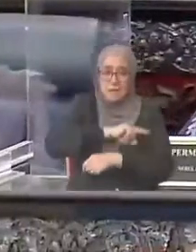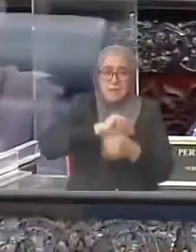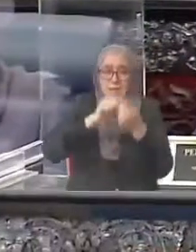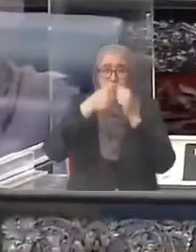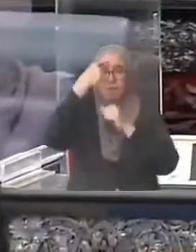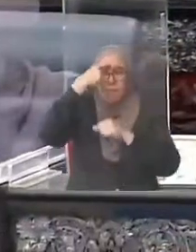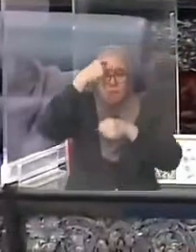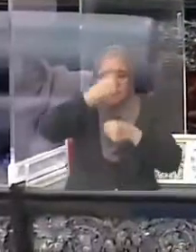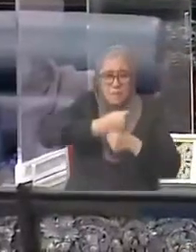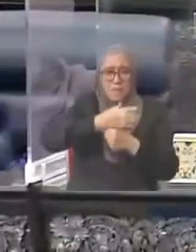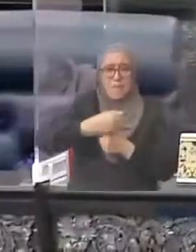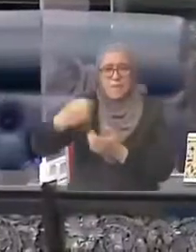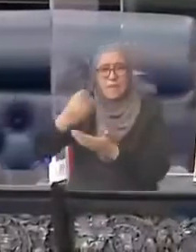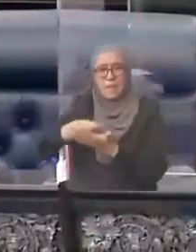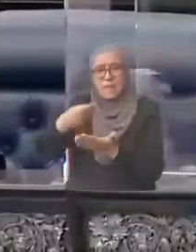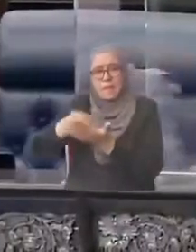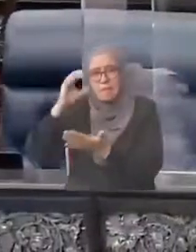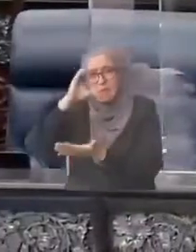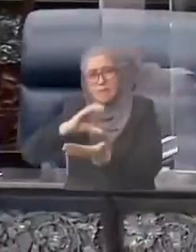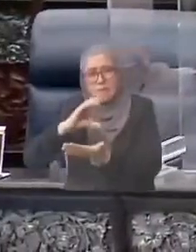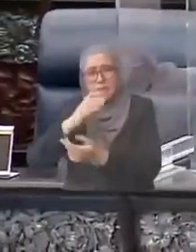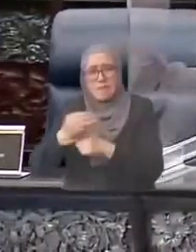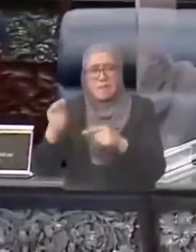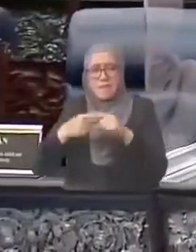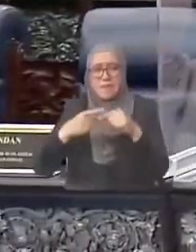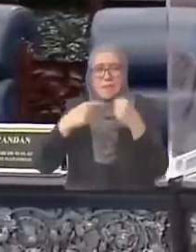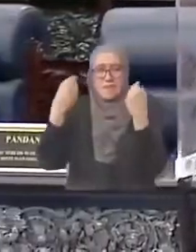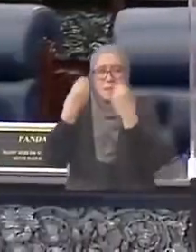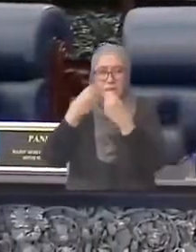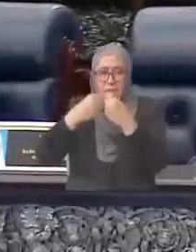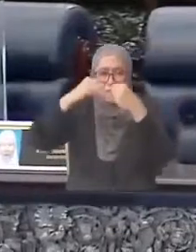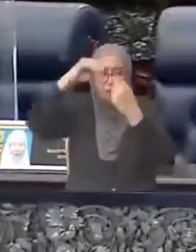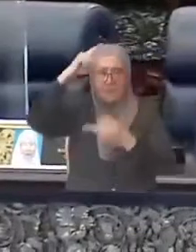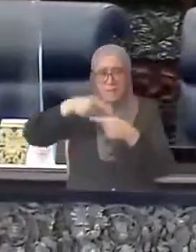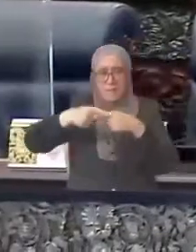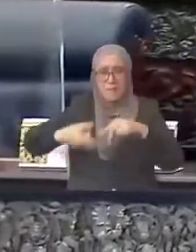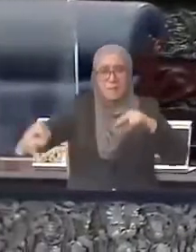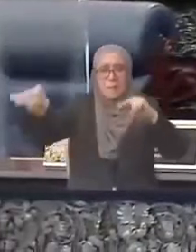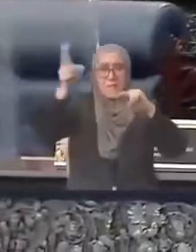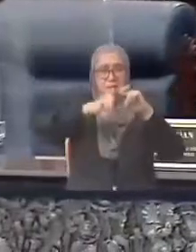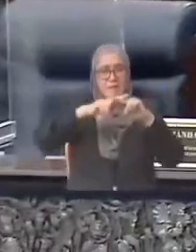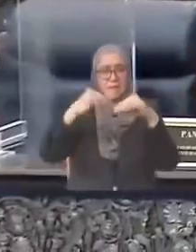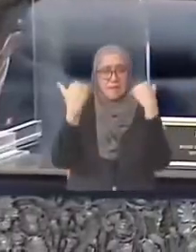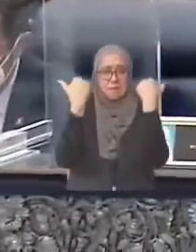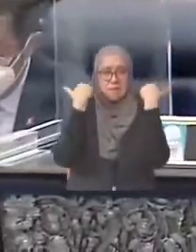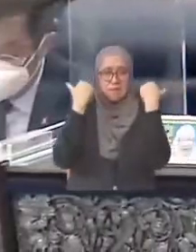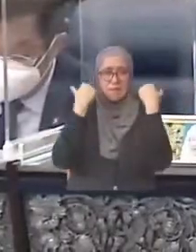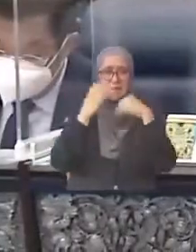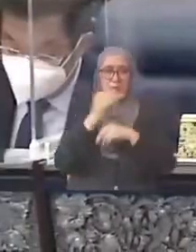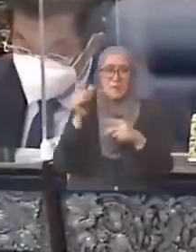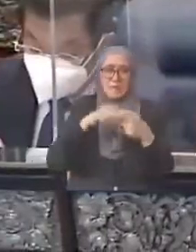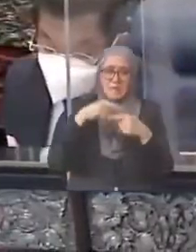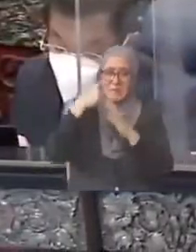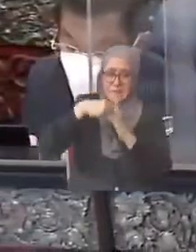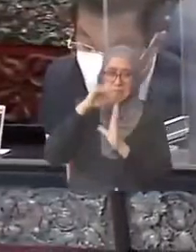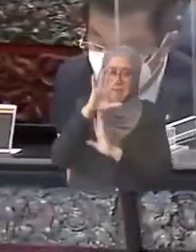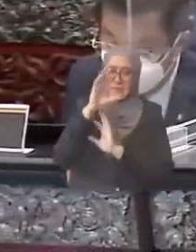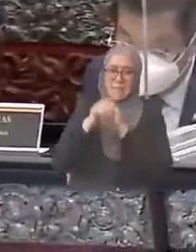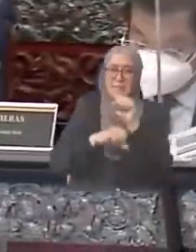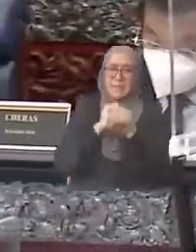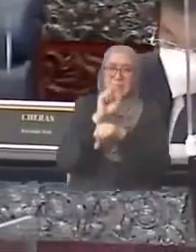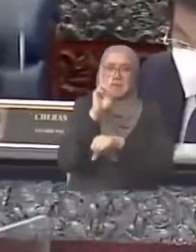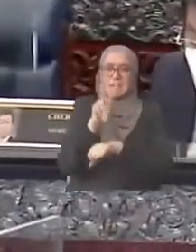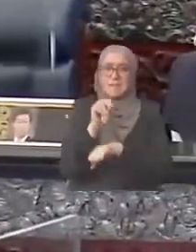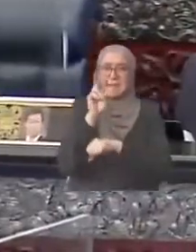dengan kado pengangguran telah meningkat single 50300 pademi 2020 sungguhpun ngiler kini telah